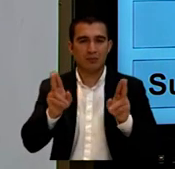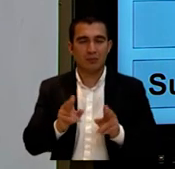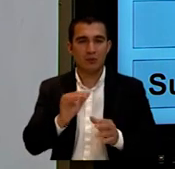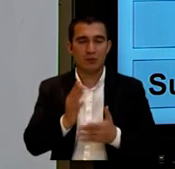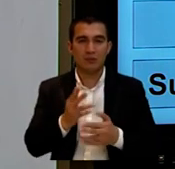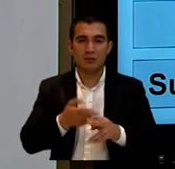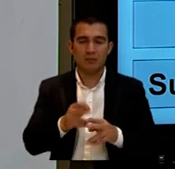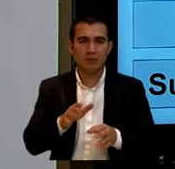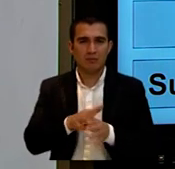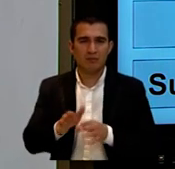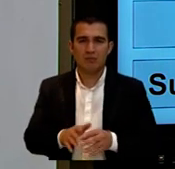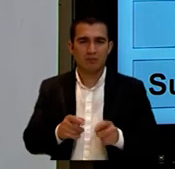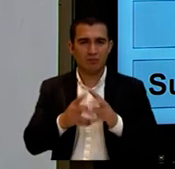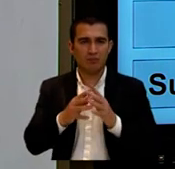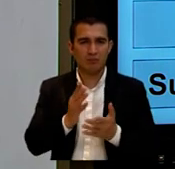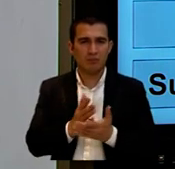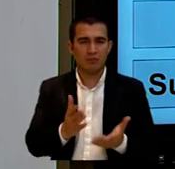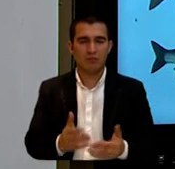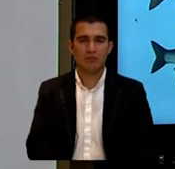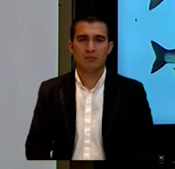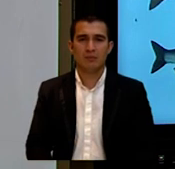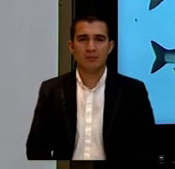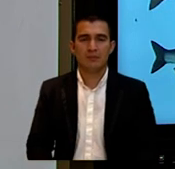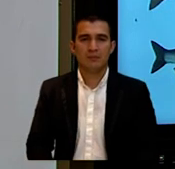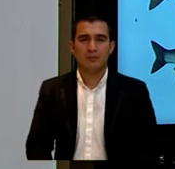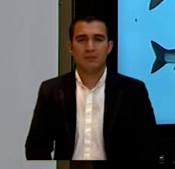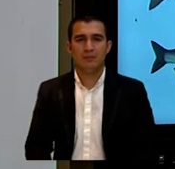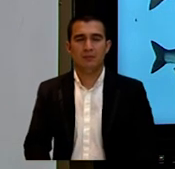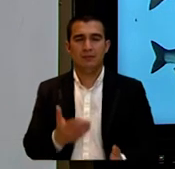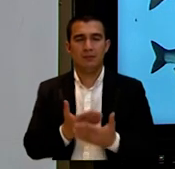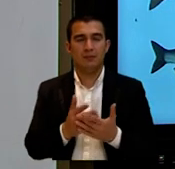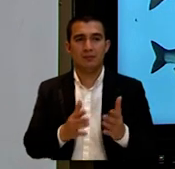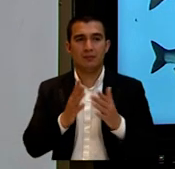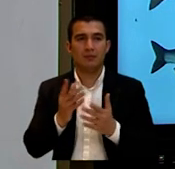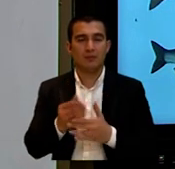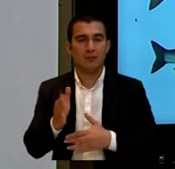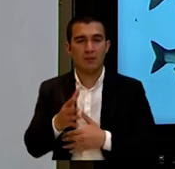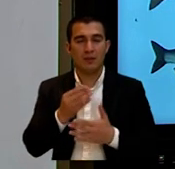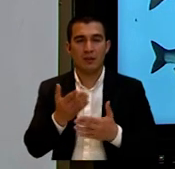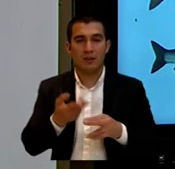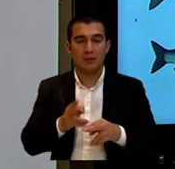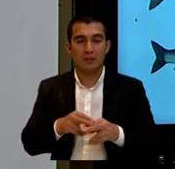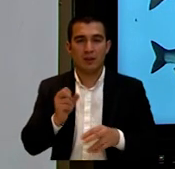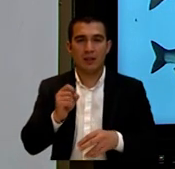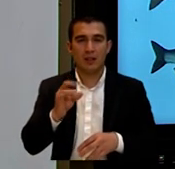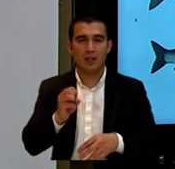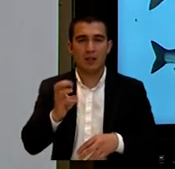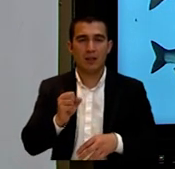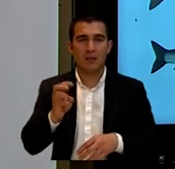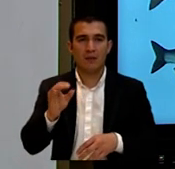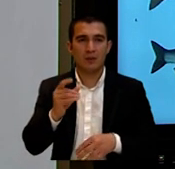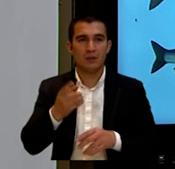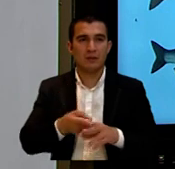бөлігі Әне үнді балықлар сұнфыдағы ароморфозларға келеттіген болсақ,